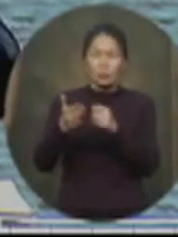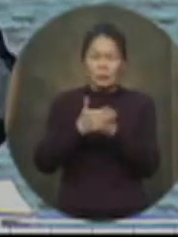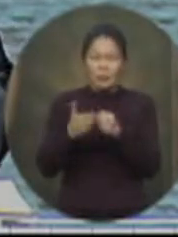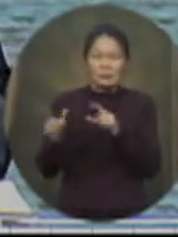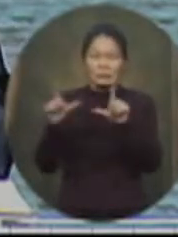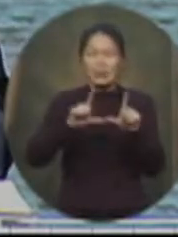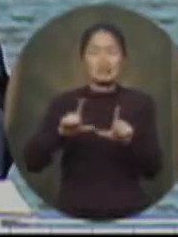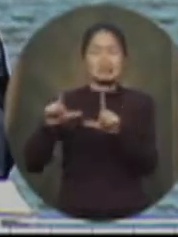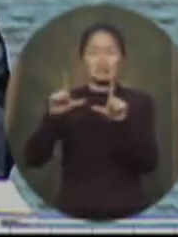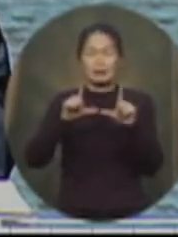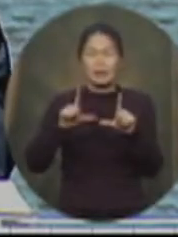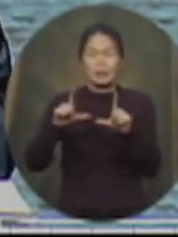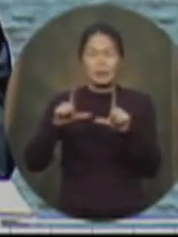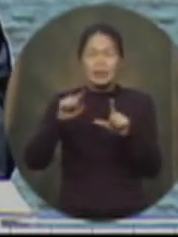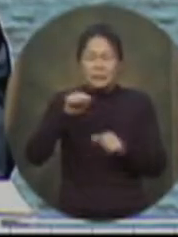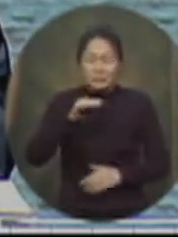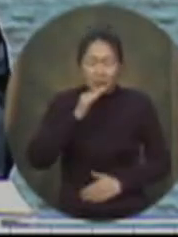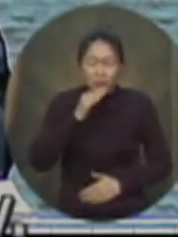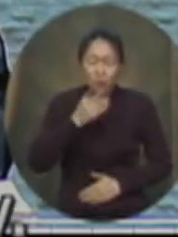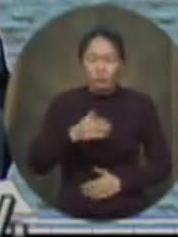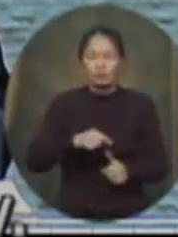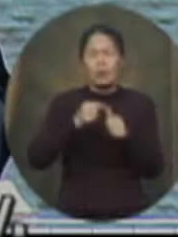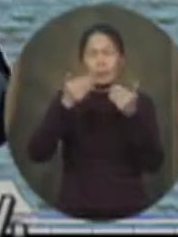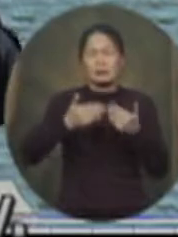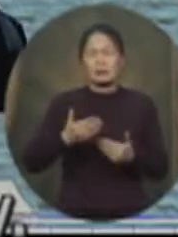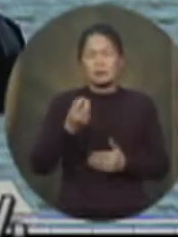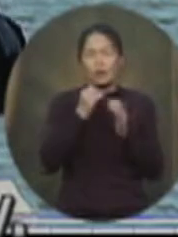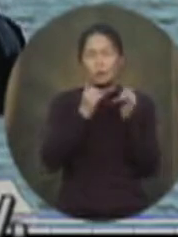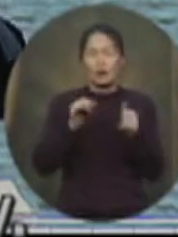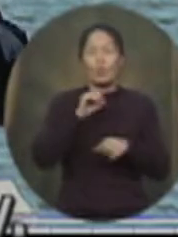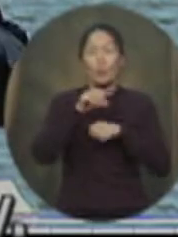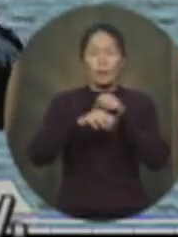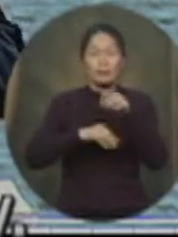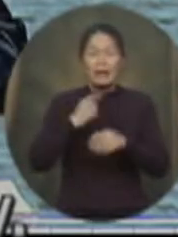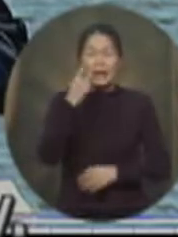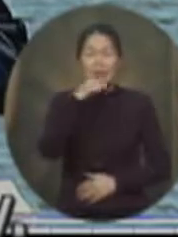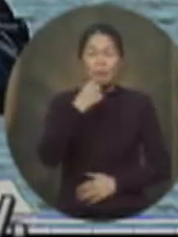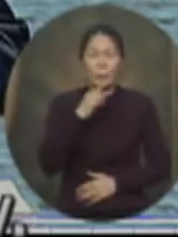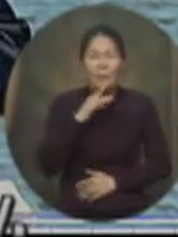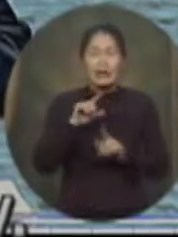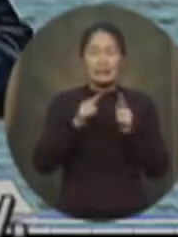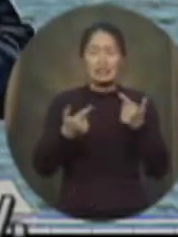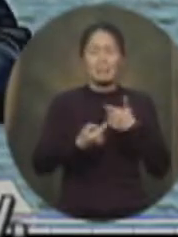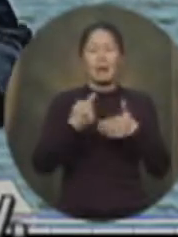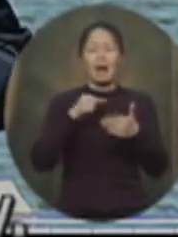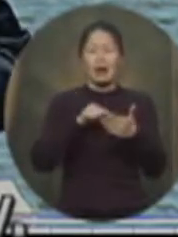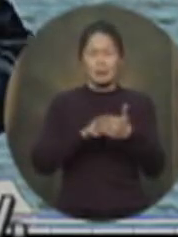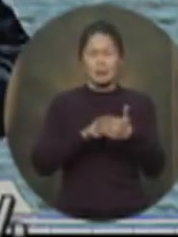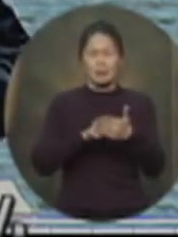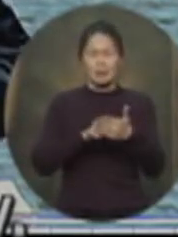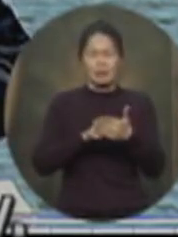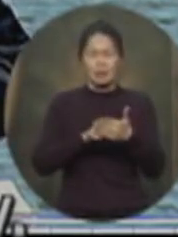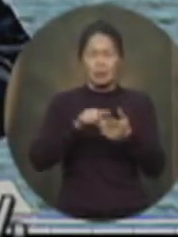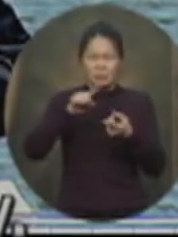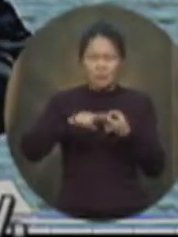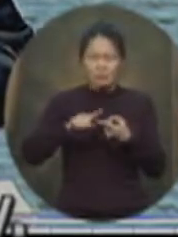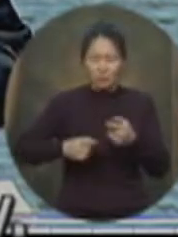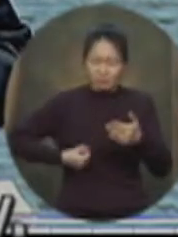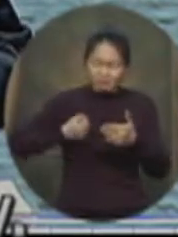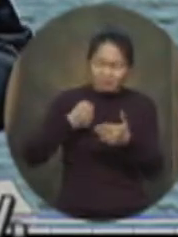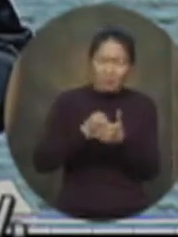구원받은 성도의 고백 입니다 입으로만 하는 것이 아니고 마음에 그 점에 대해서 결론 삼아야